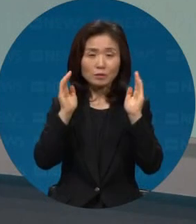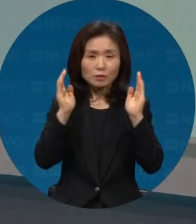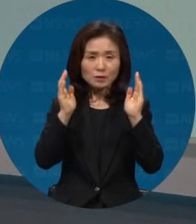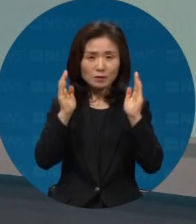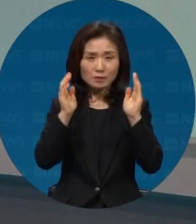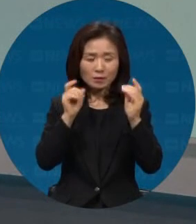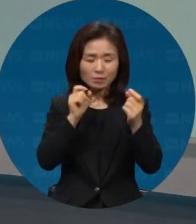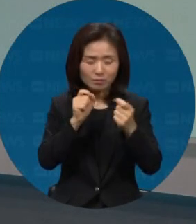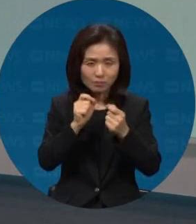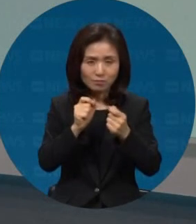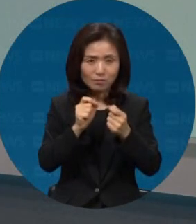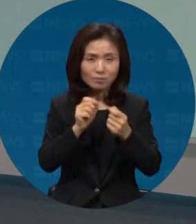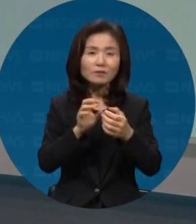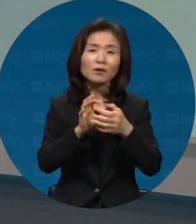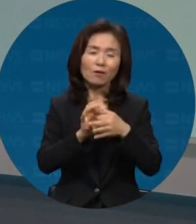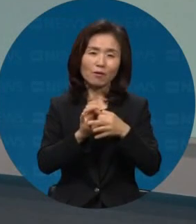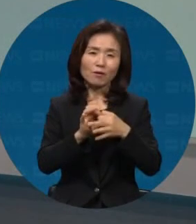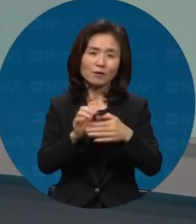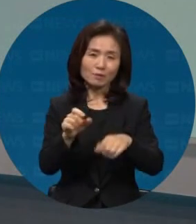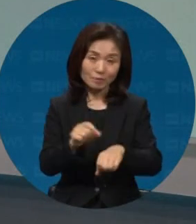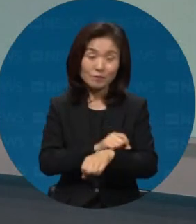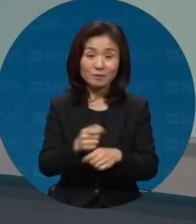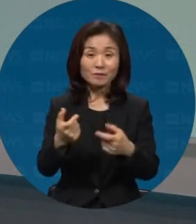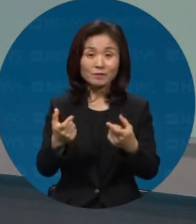가장 각별하게 남게 변화 봅니다 더 있었습니다